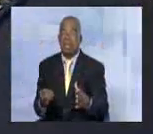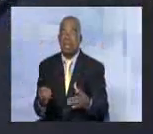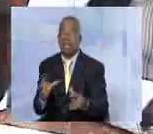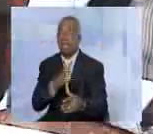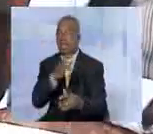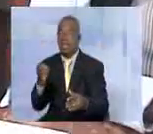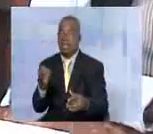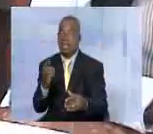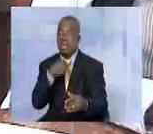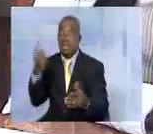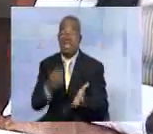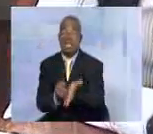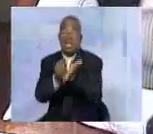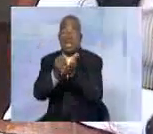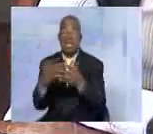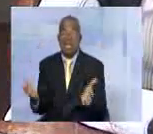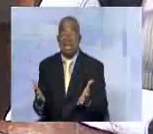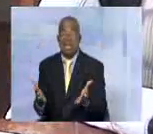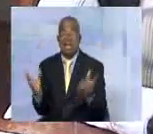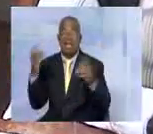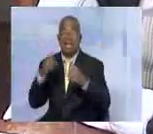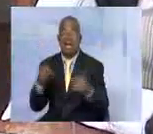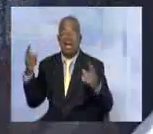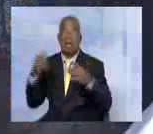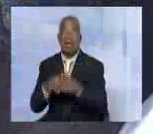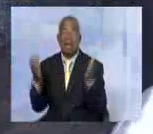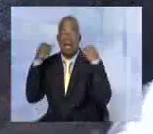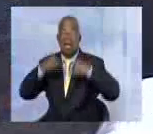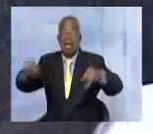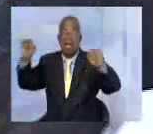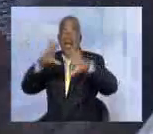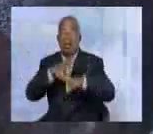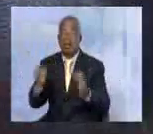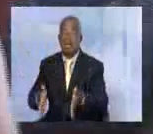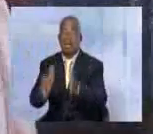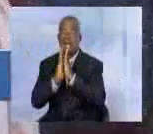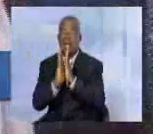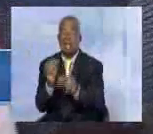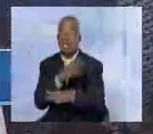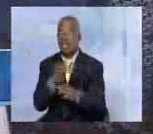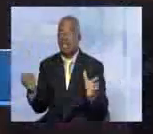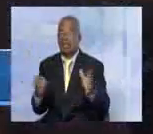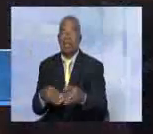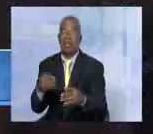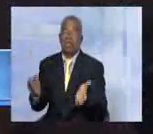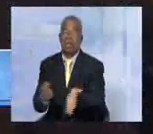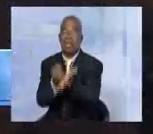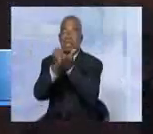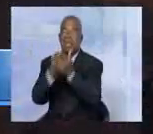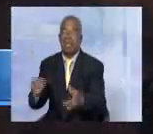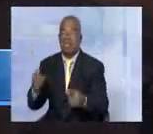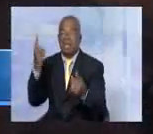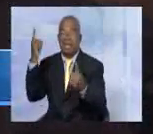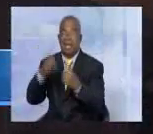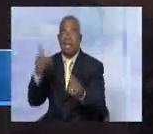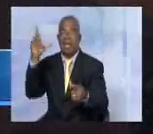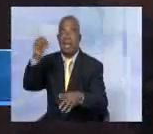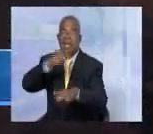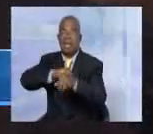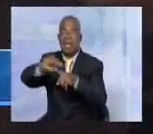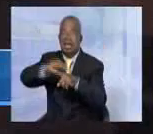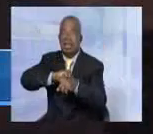véritable relais des messages du gouvernement, demandent le soutien de tous pour mener à bien leurs tâches quotidiennes. Bernice Nguessan a